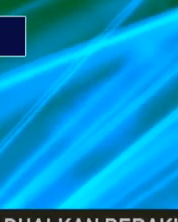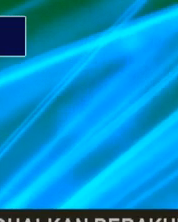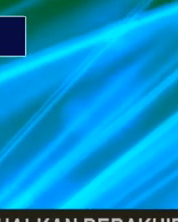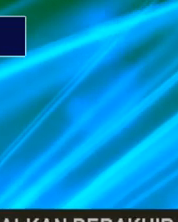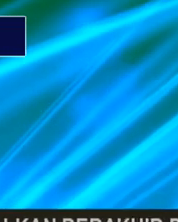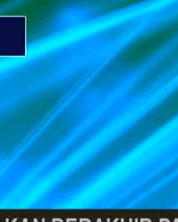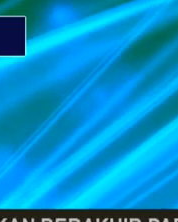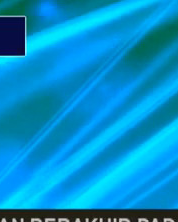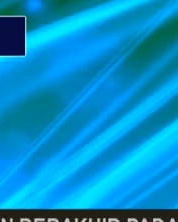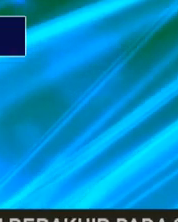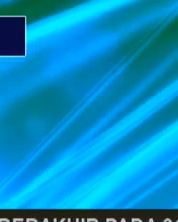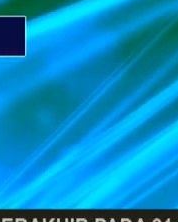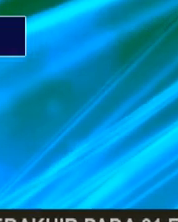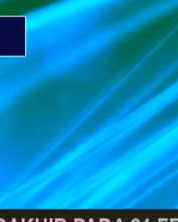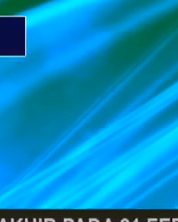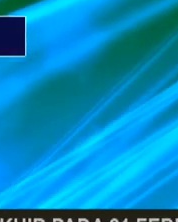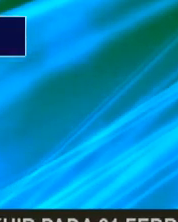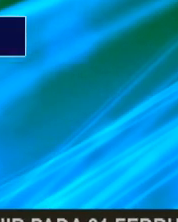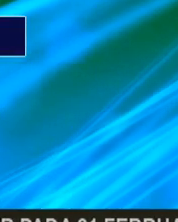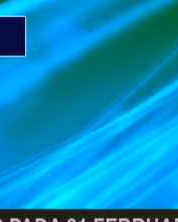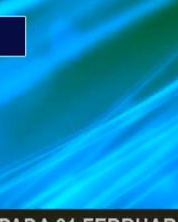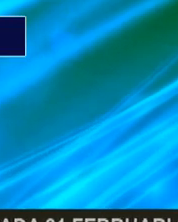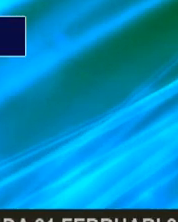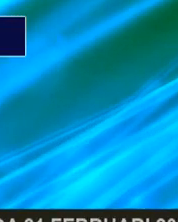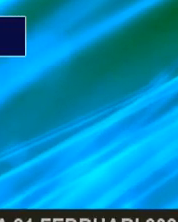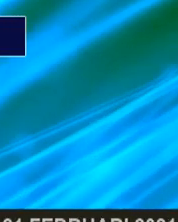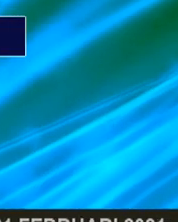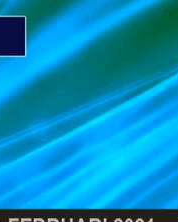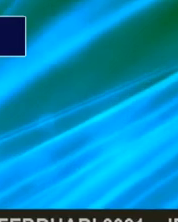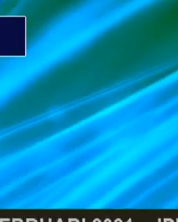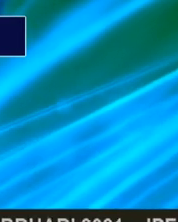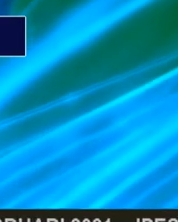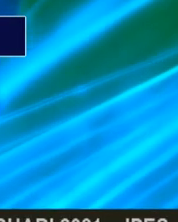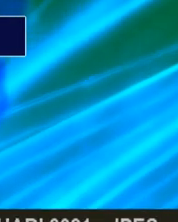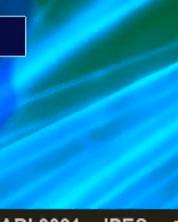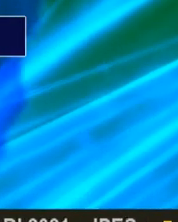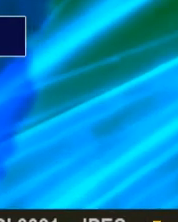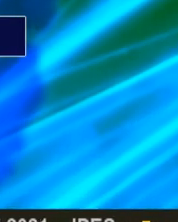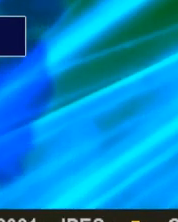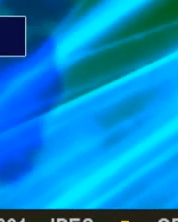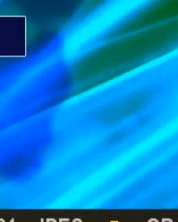185cc mereka lekas sembuh 180 cast